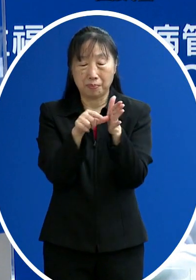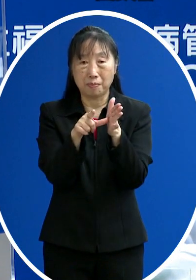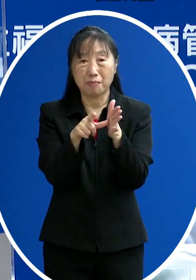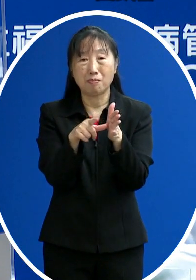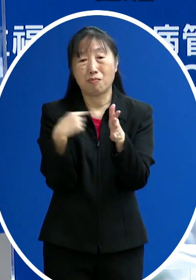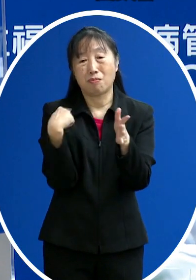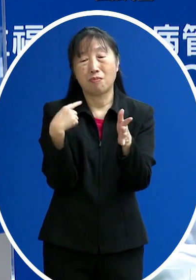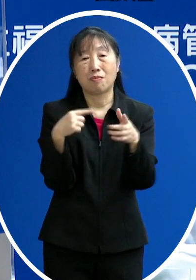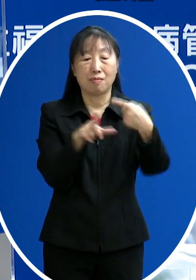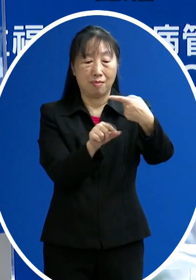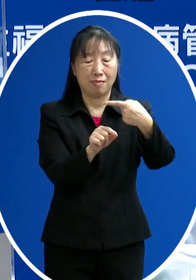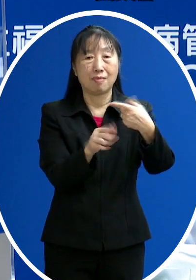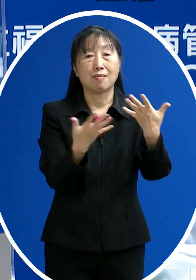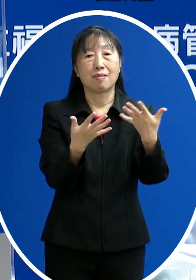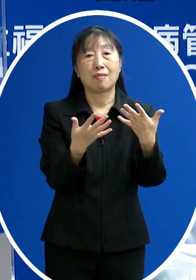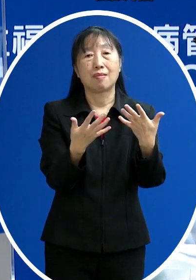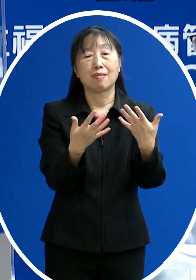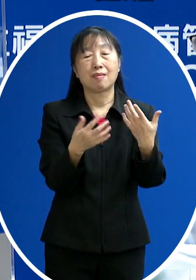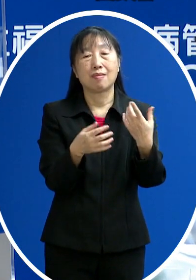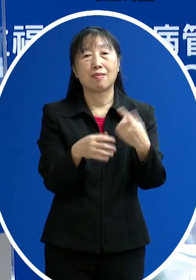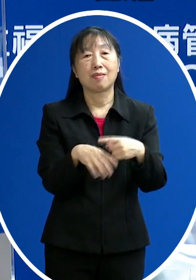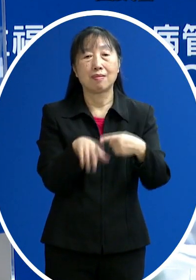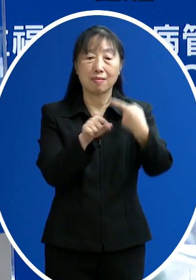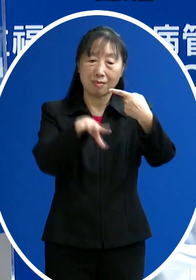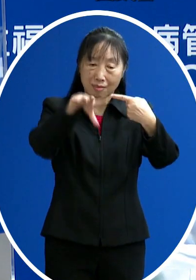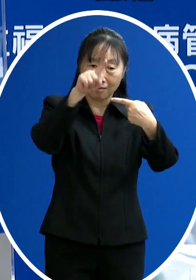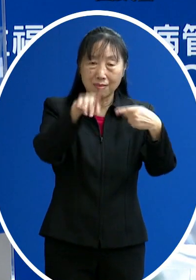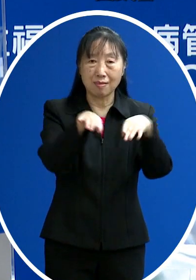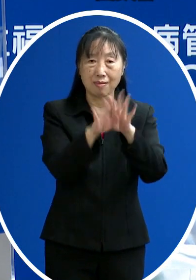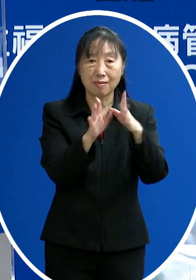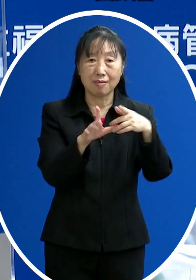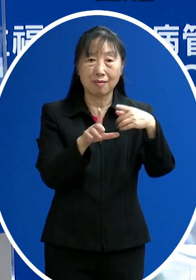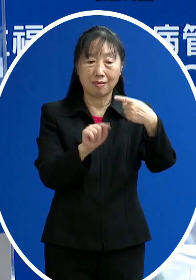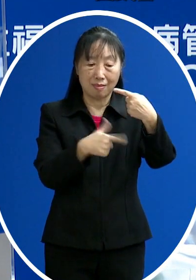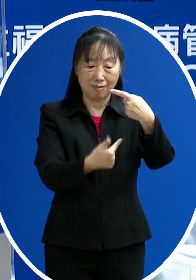我们在一月最主要从一月初开始，一月六号那时候开始。